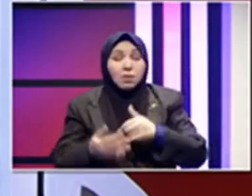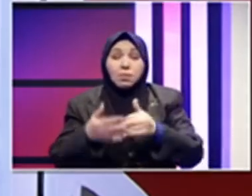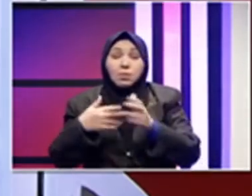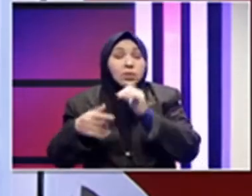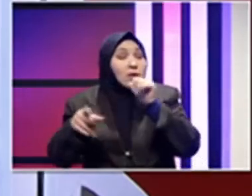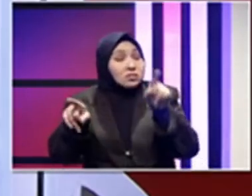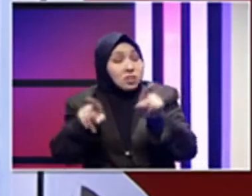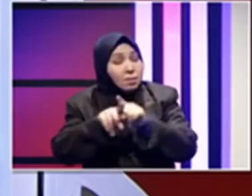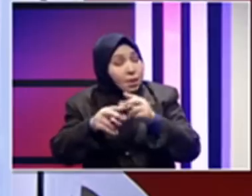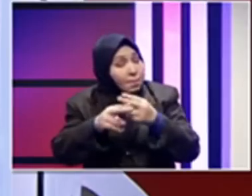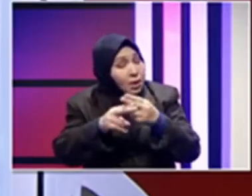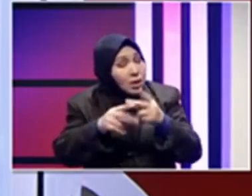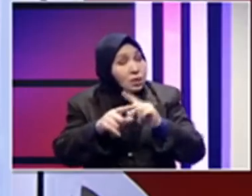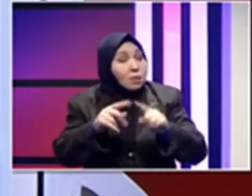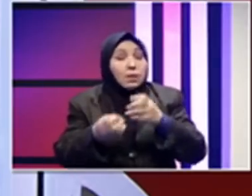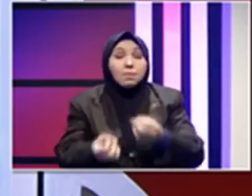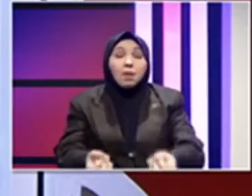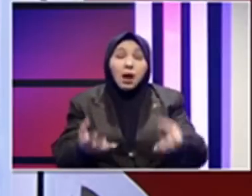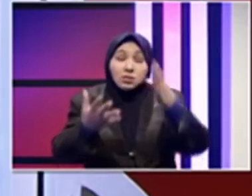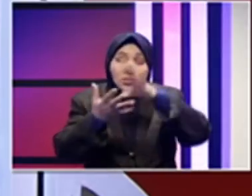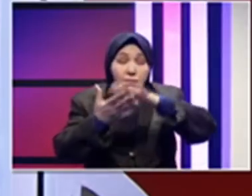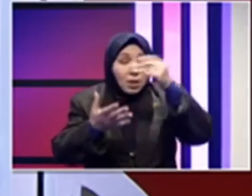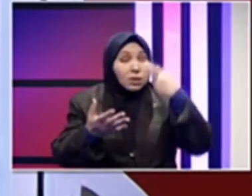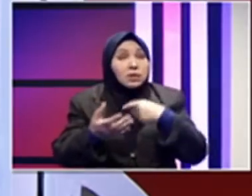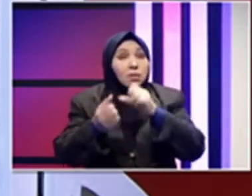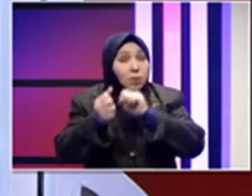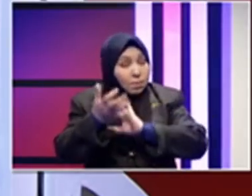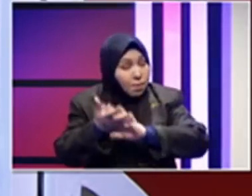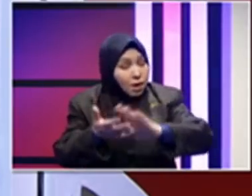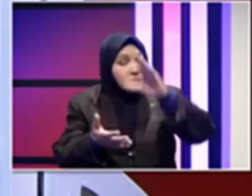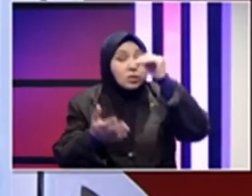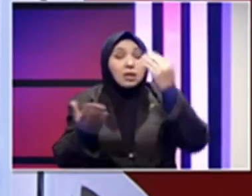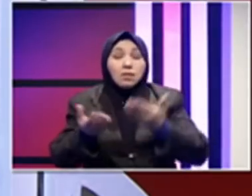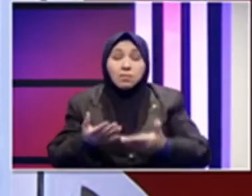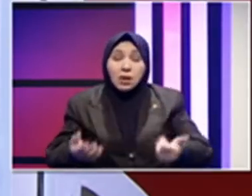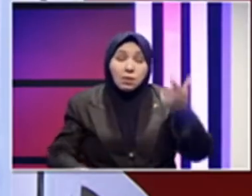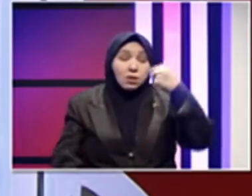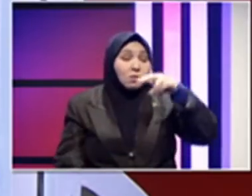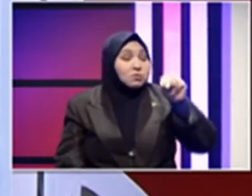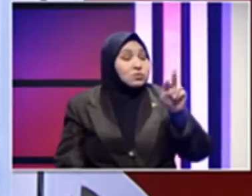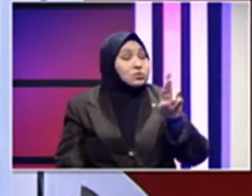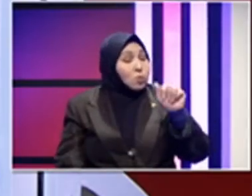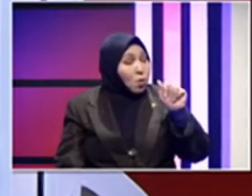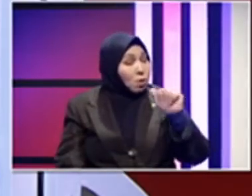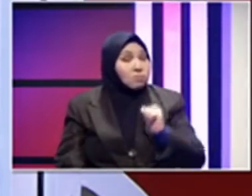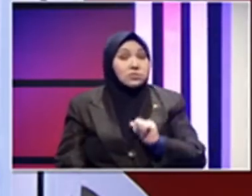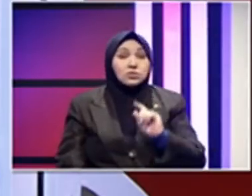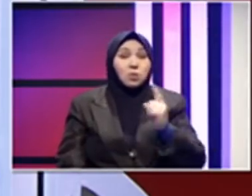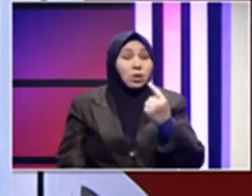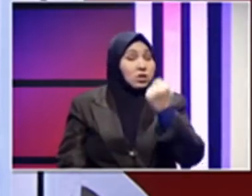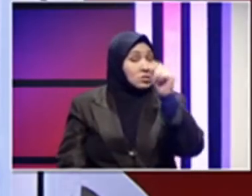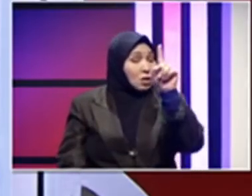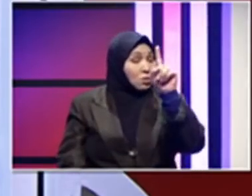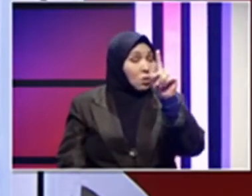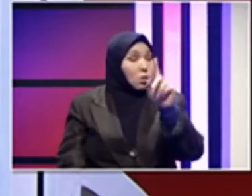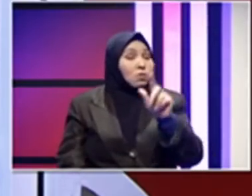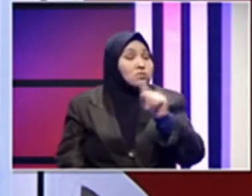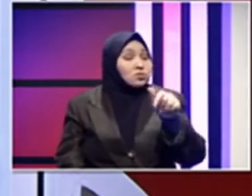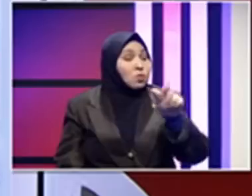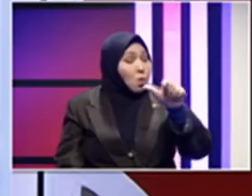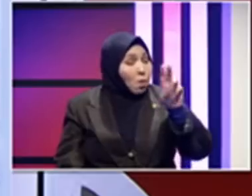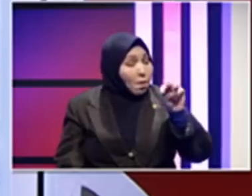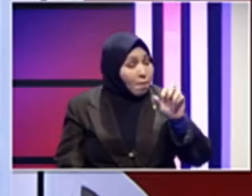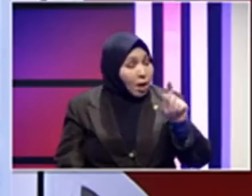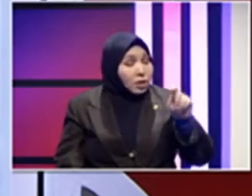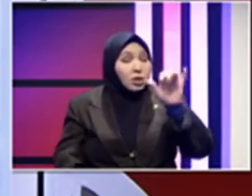pendek, tapi banyak pelajaran yang kita boleh belajar di sini kerana nur singular dalam bentuk satu. Zulumat dalam bentuk plural,